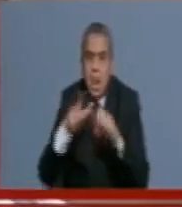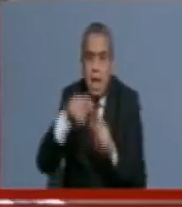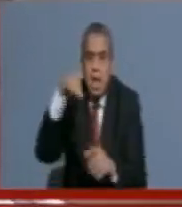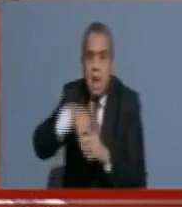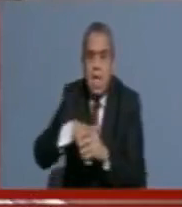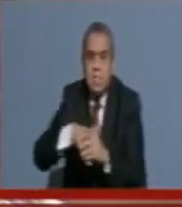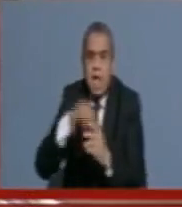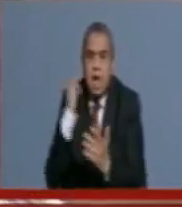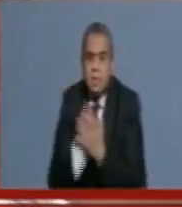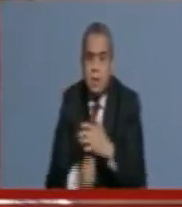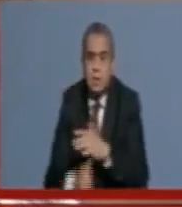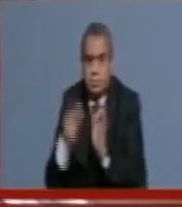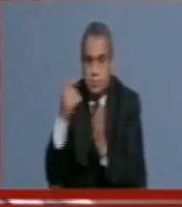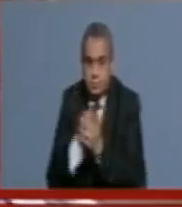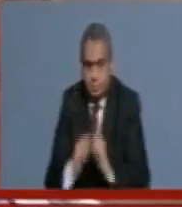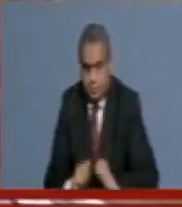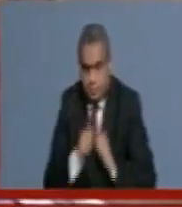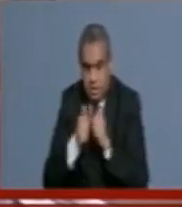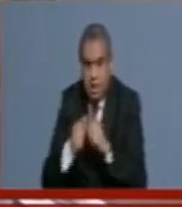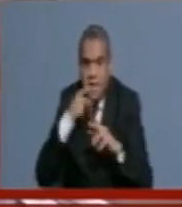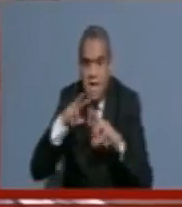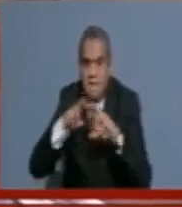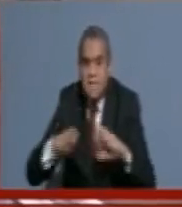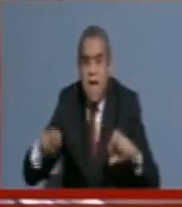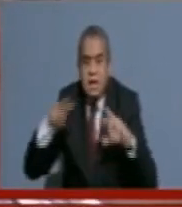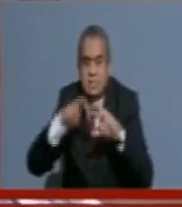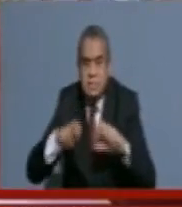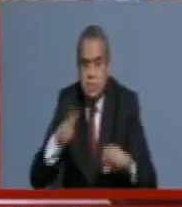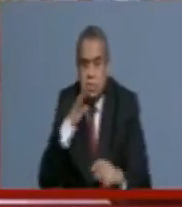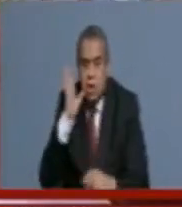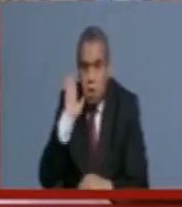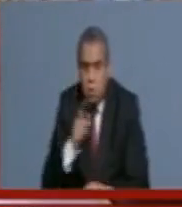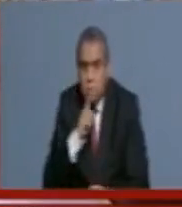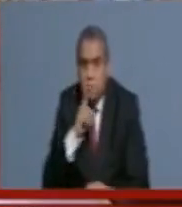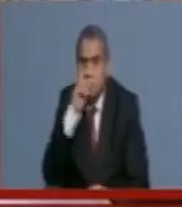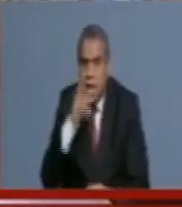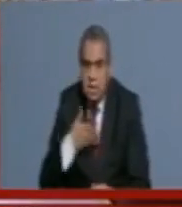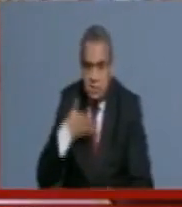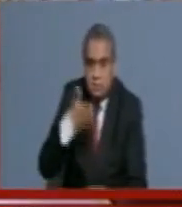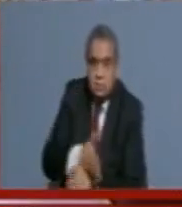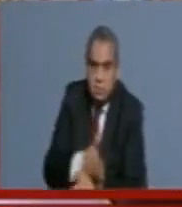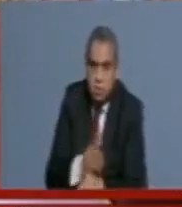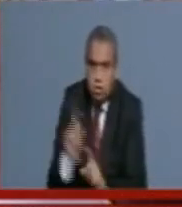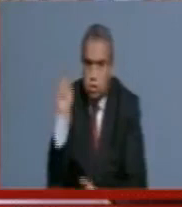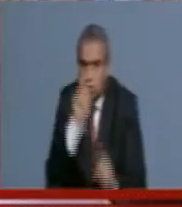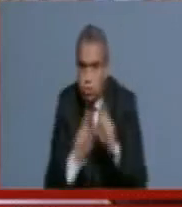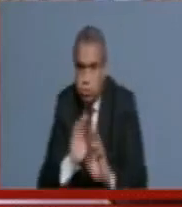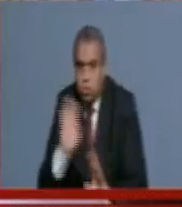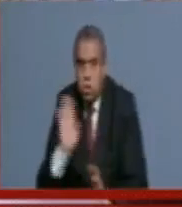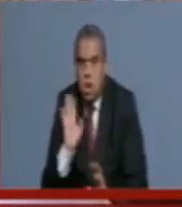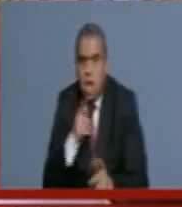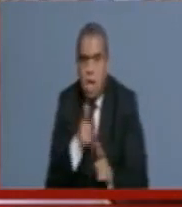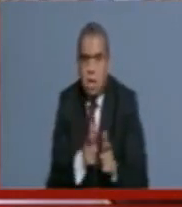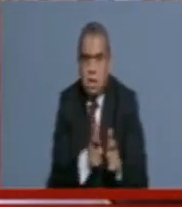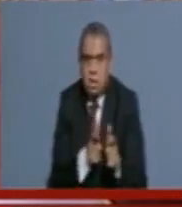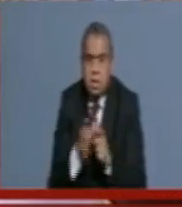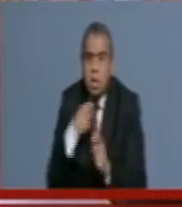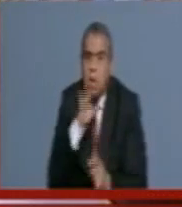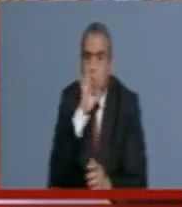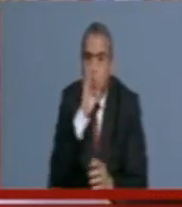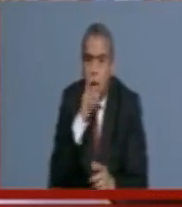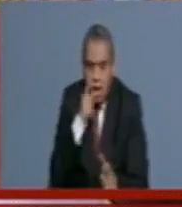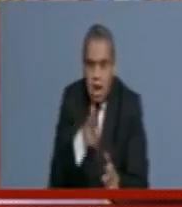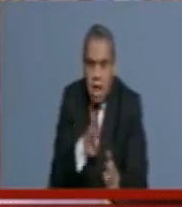يحضر ويحضر عملية الفرز، إنما بدون إعاقة وبدون سؤال وبدون تصوير الورقة، يعني